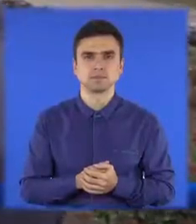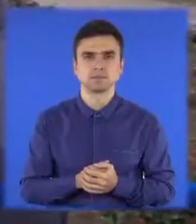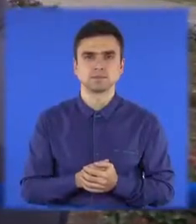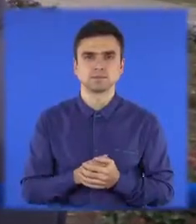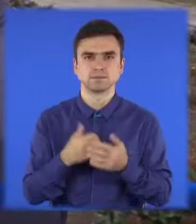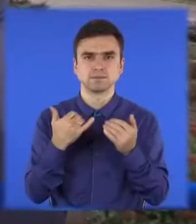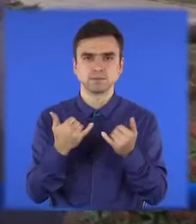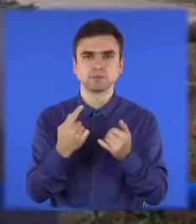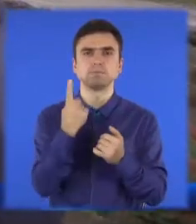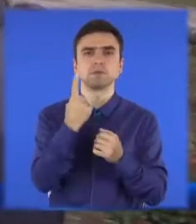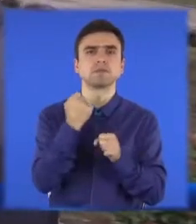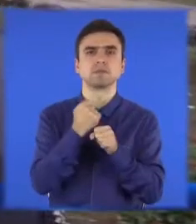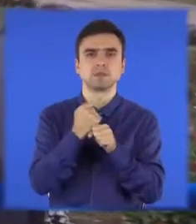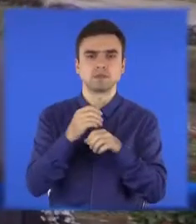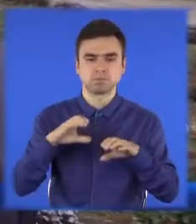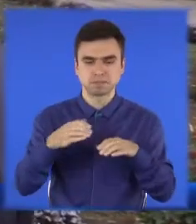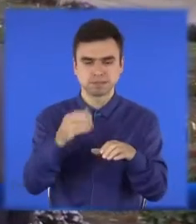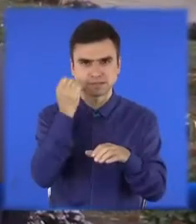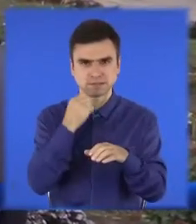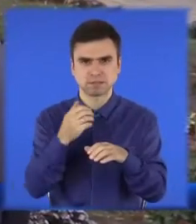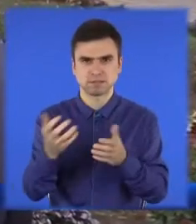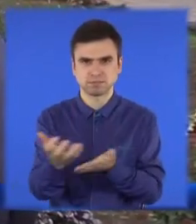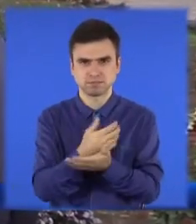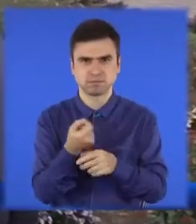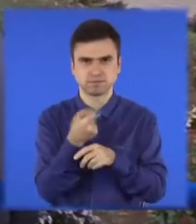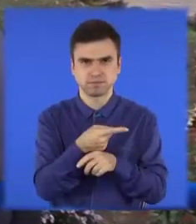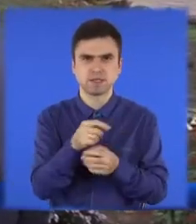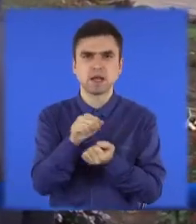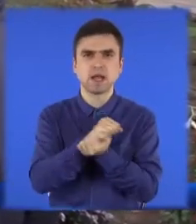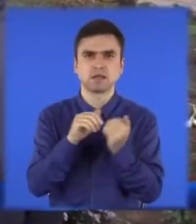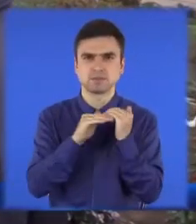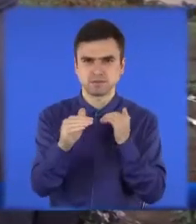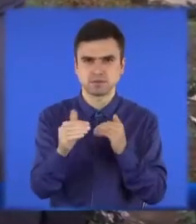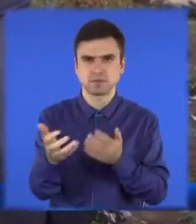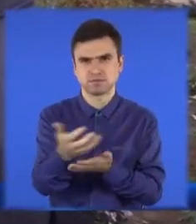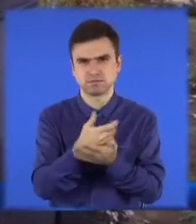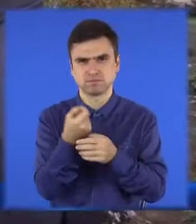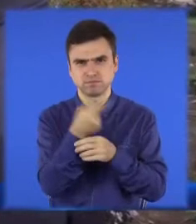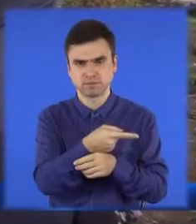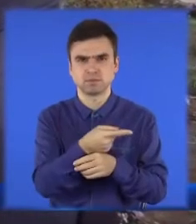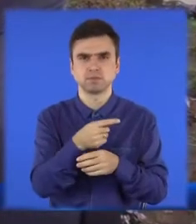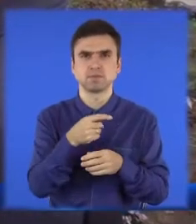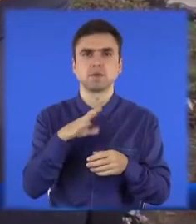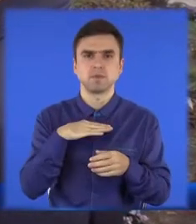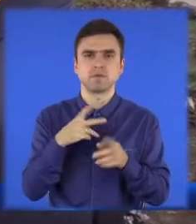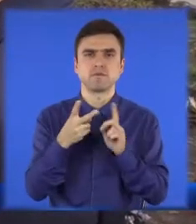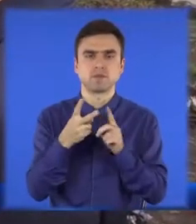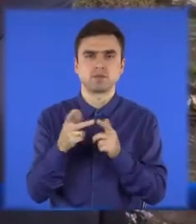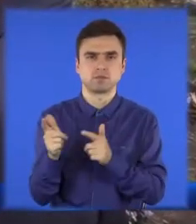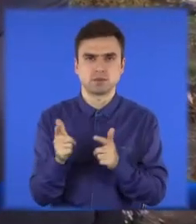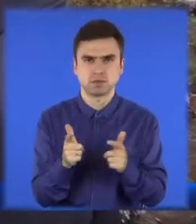Это демонтаж плитки, бордюров, асфальта. Потом будем производить подготовительные работы. Это